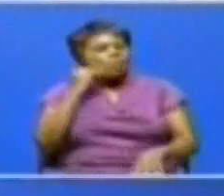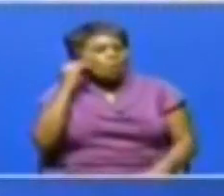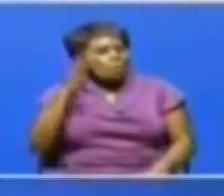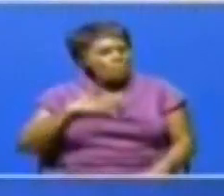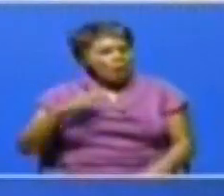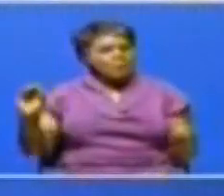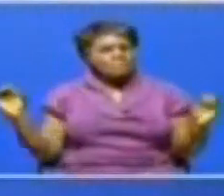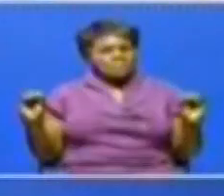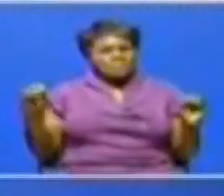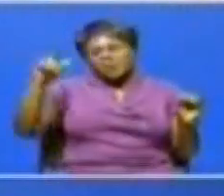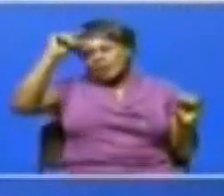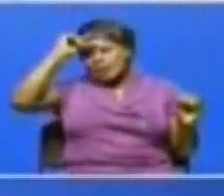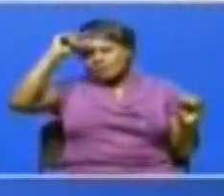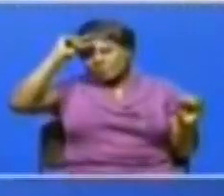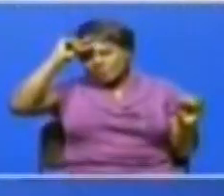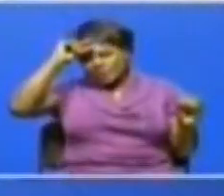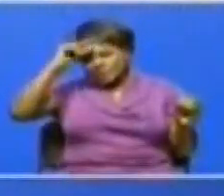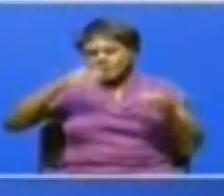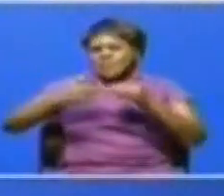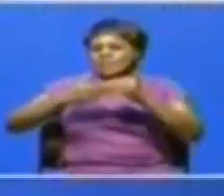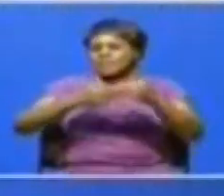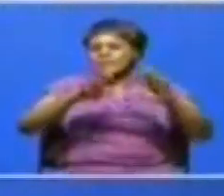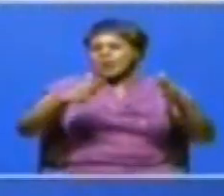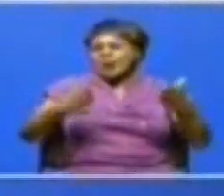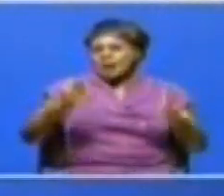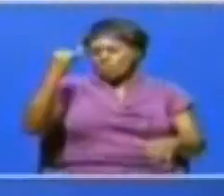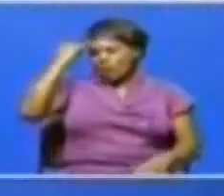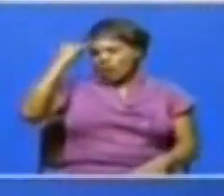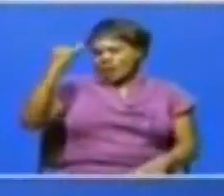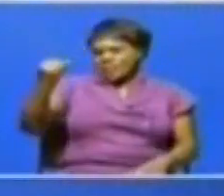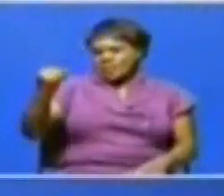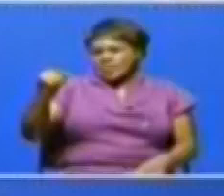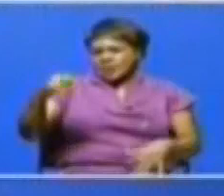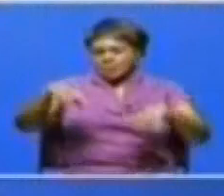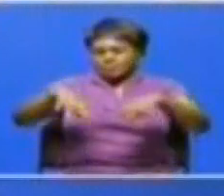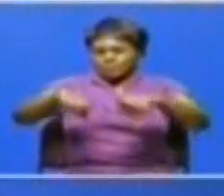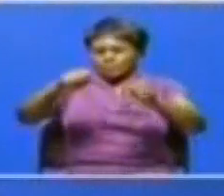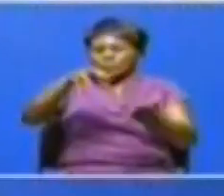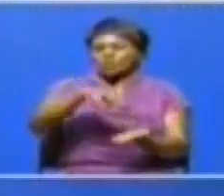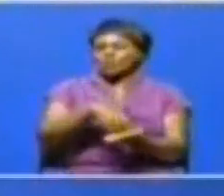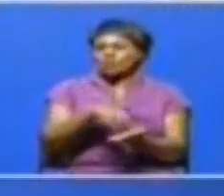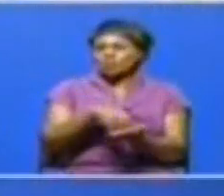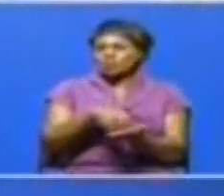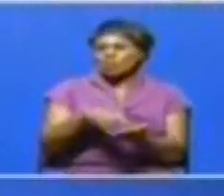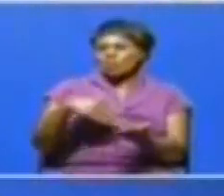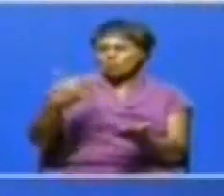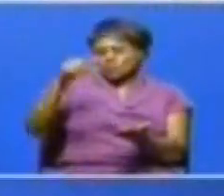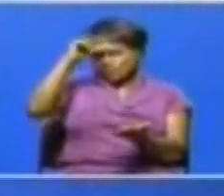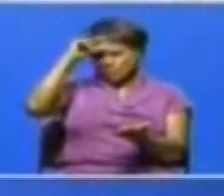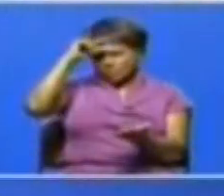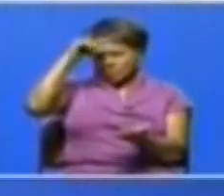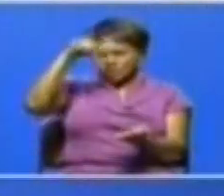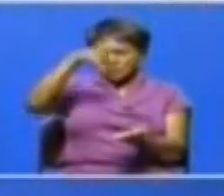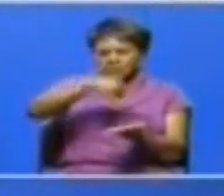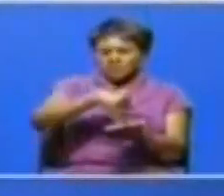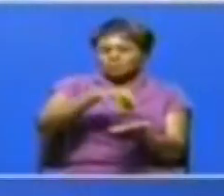kwangu. Inaongozwa na zile dhana za wale viongozi wako kwa kiti wakati huo, inaitwa always government in